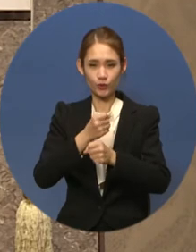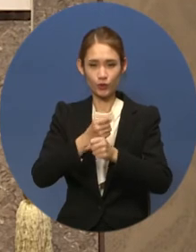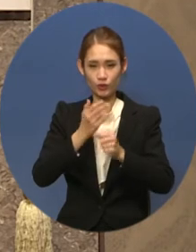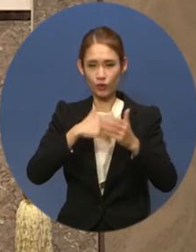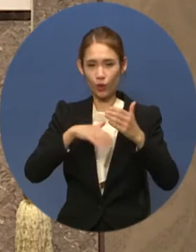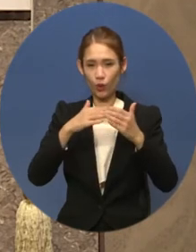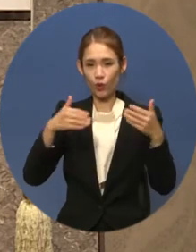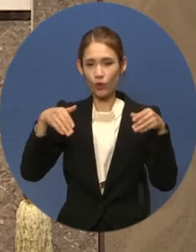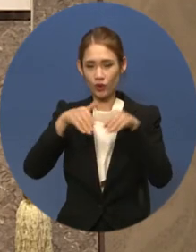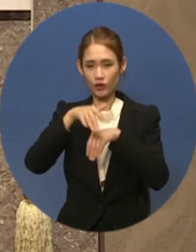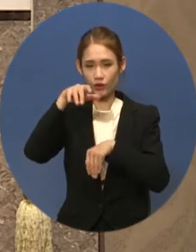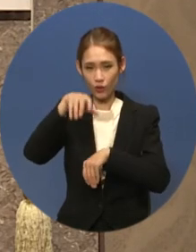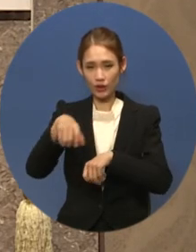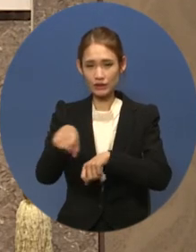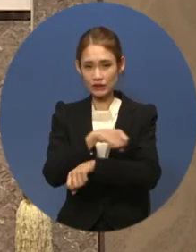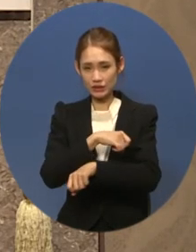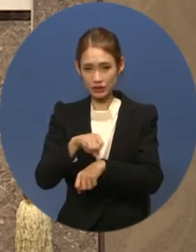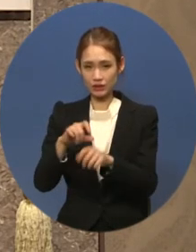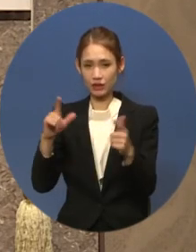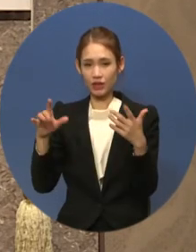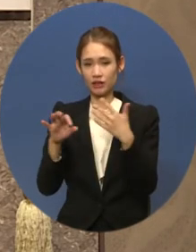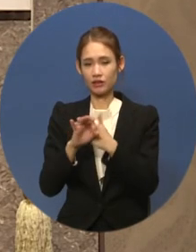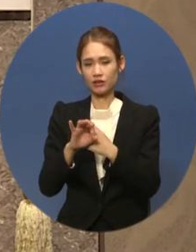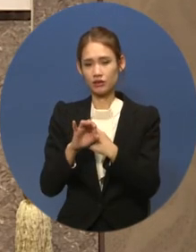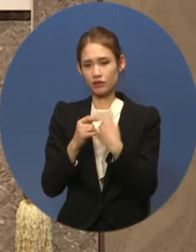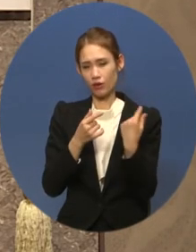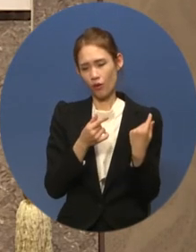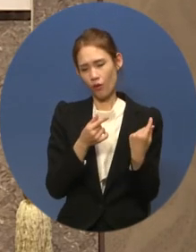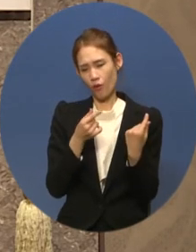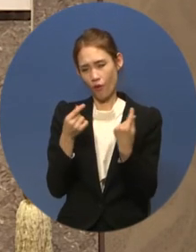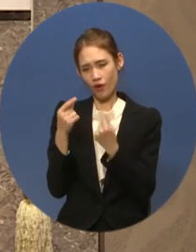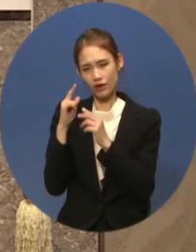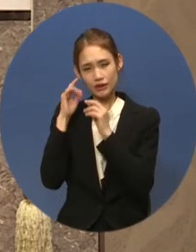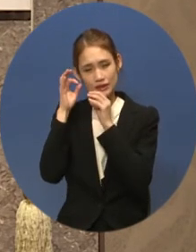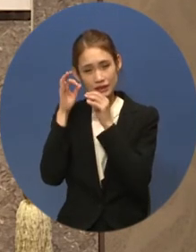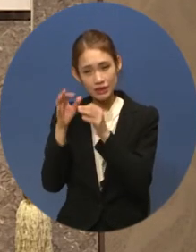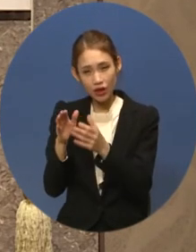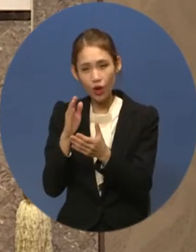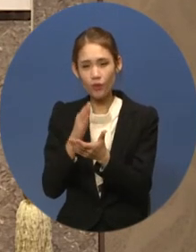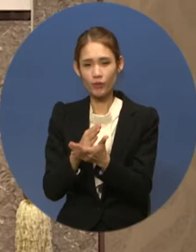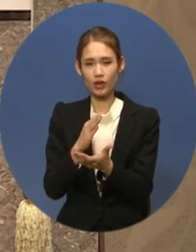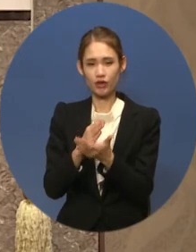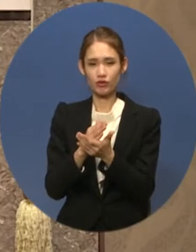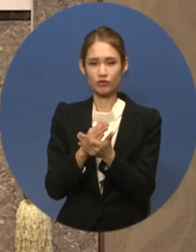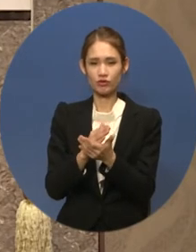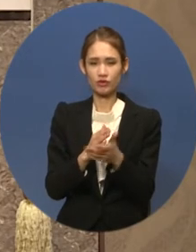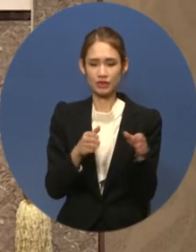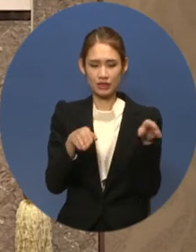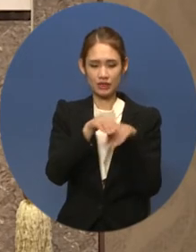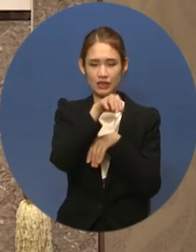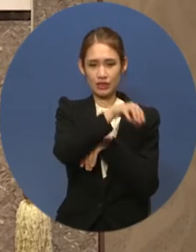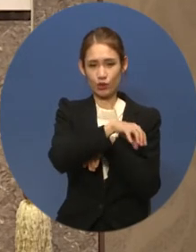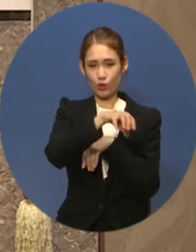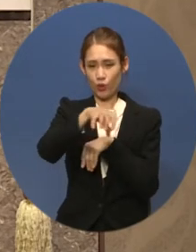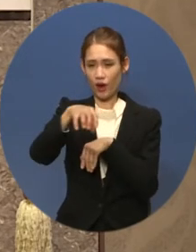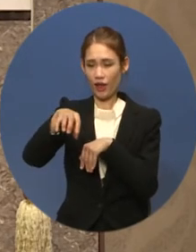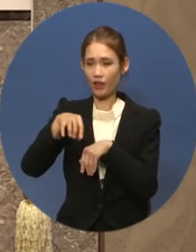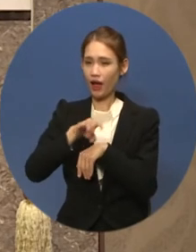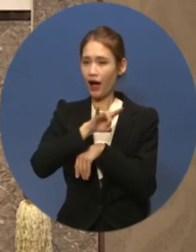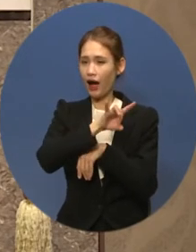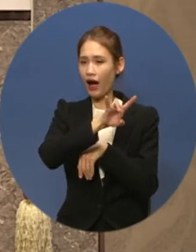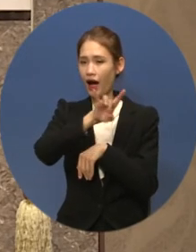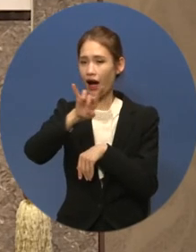특별하게 아니면 뭐 천편일률적인 어떤 기여를 하려고 하기보다는 각 기관이 가지고 있는 각자의 최고의